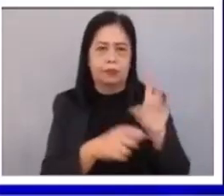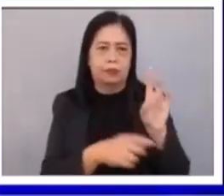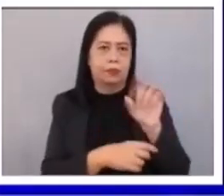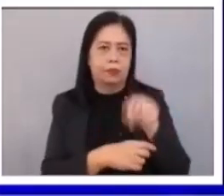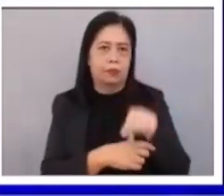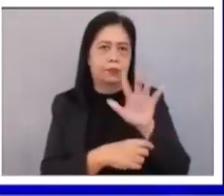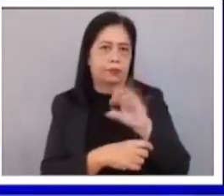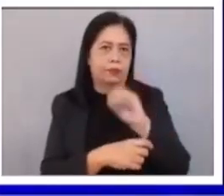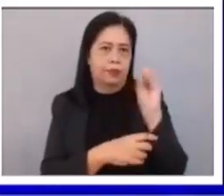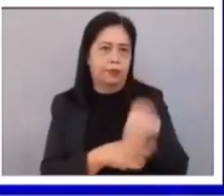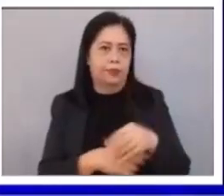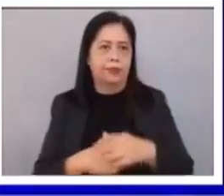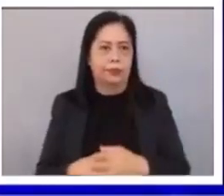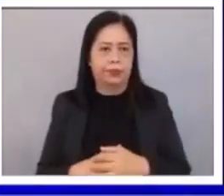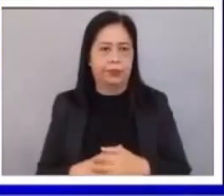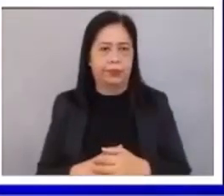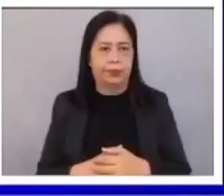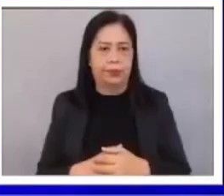17.5% share.